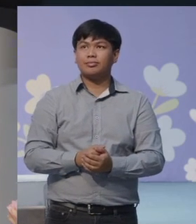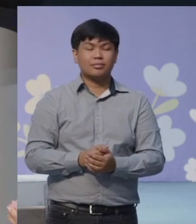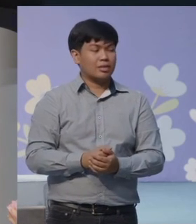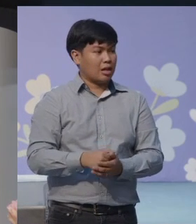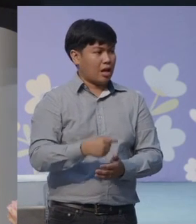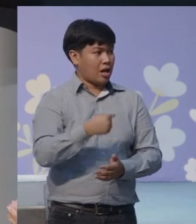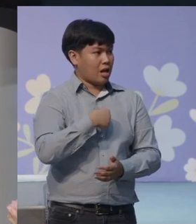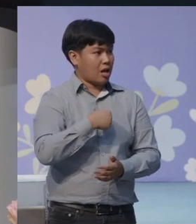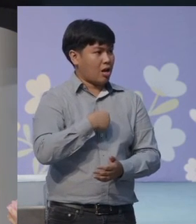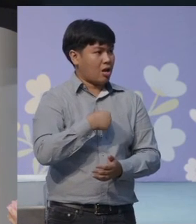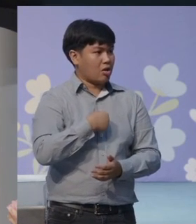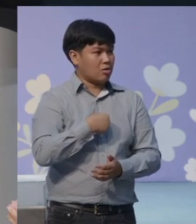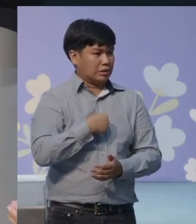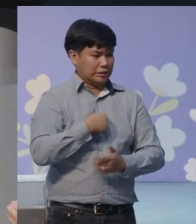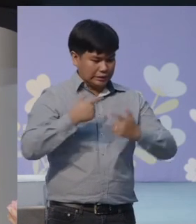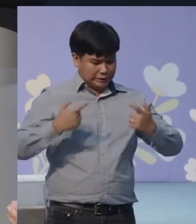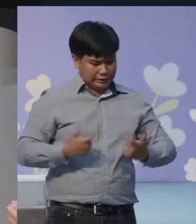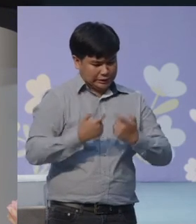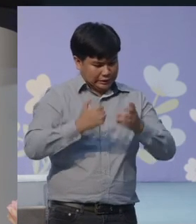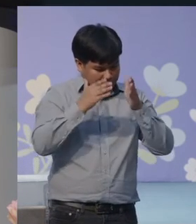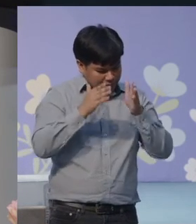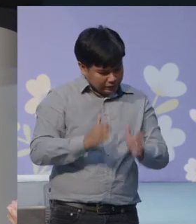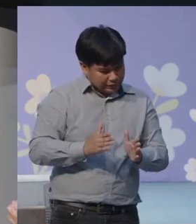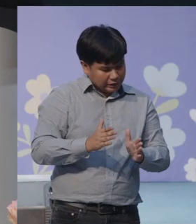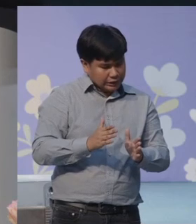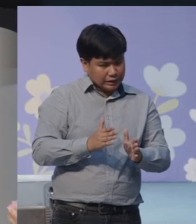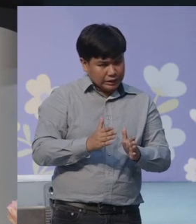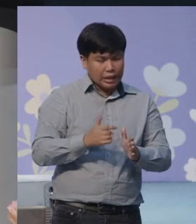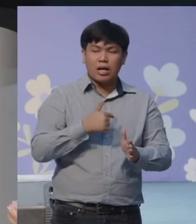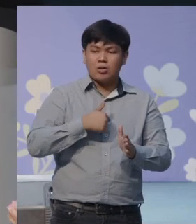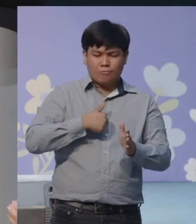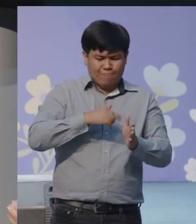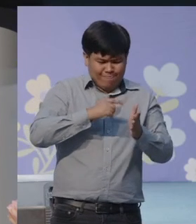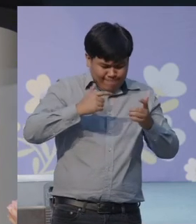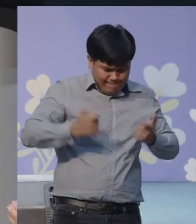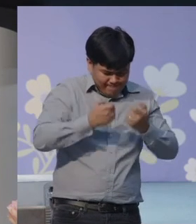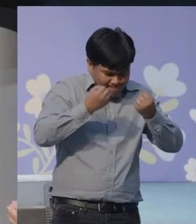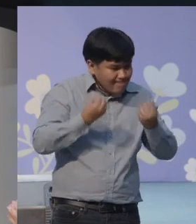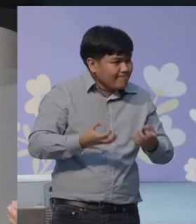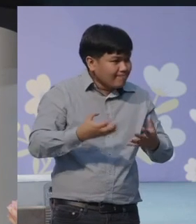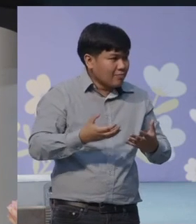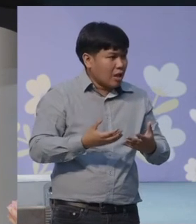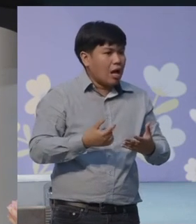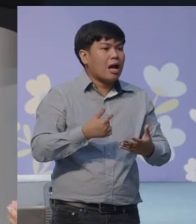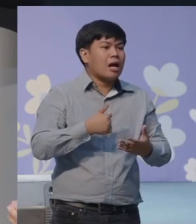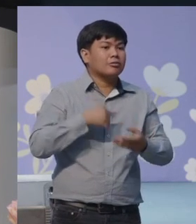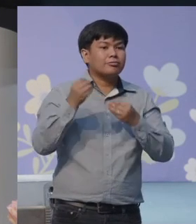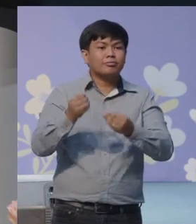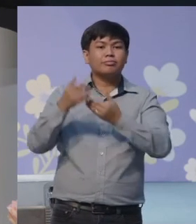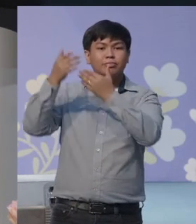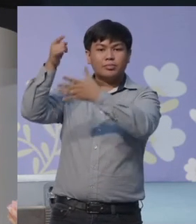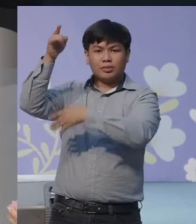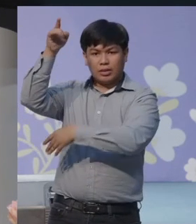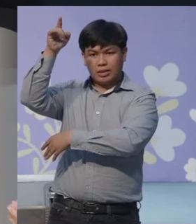na ako'y nagsisi sa aking kasalanan at ibinigay ko ang buhay ko.